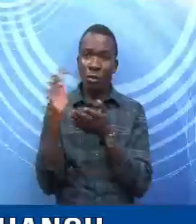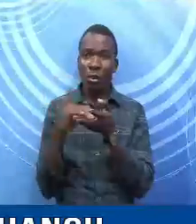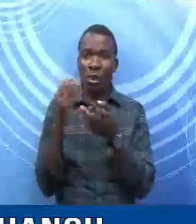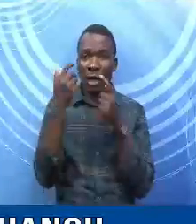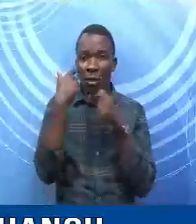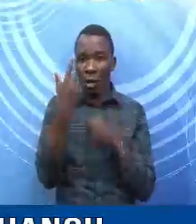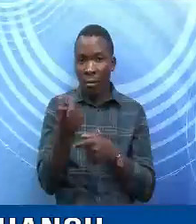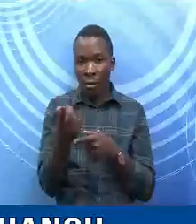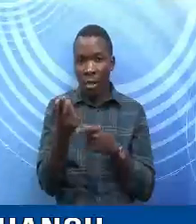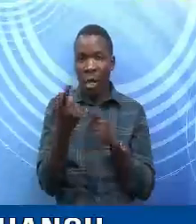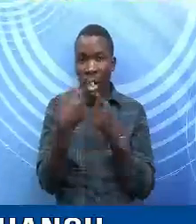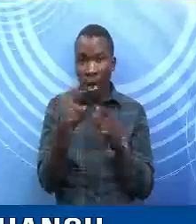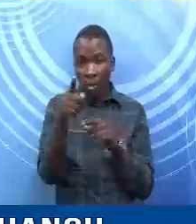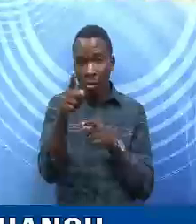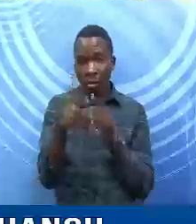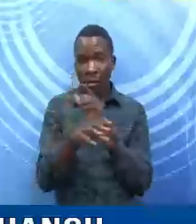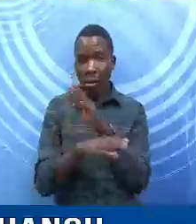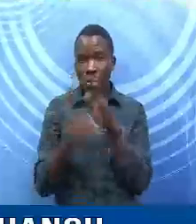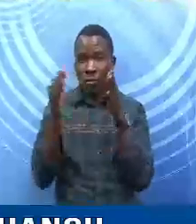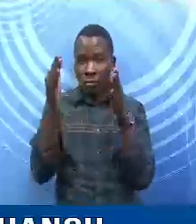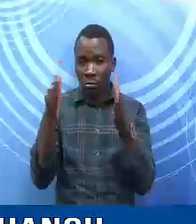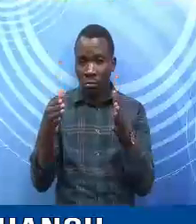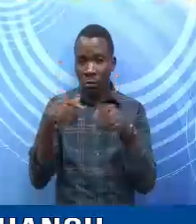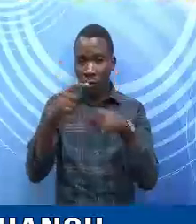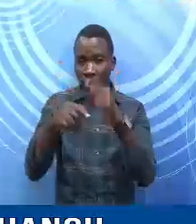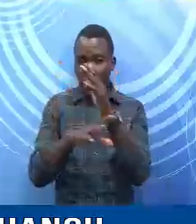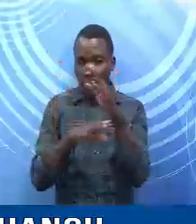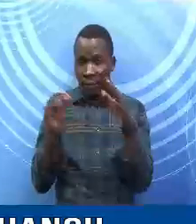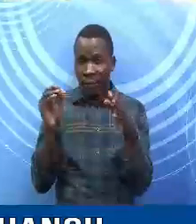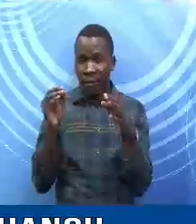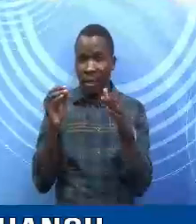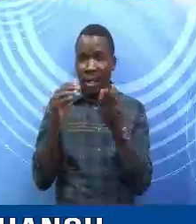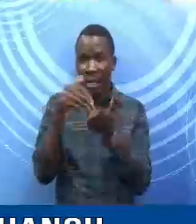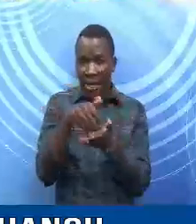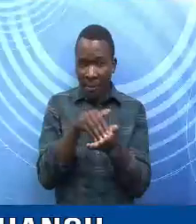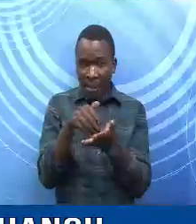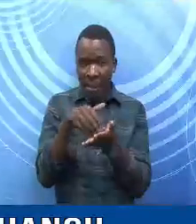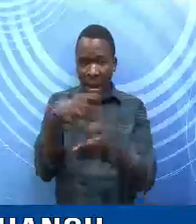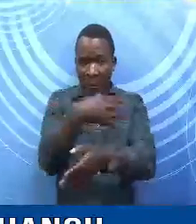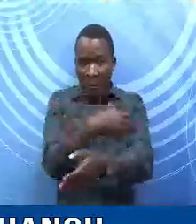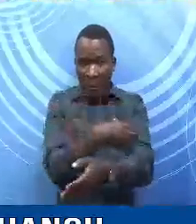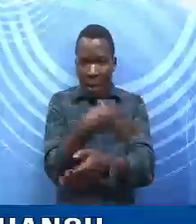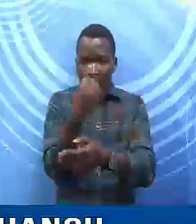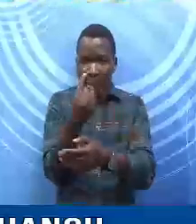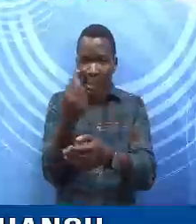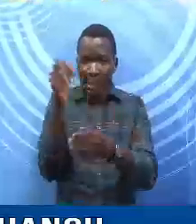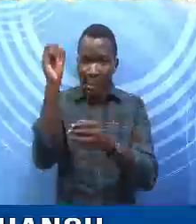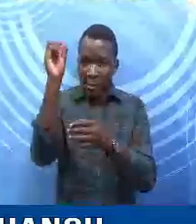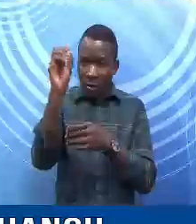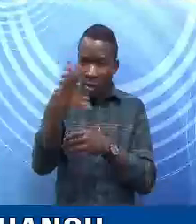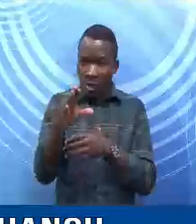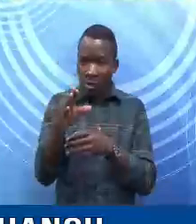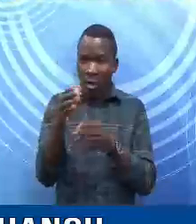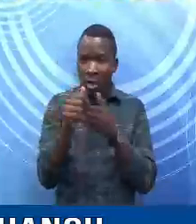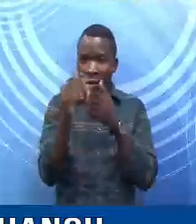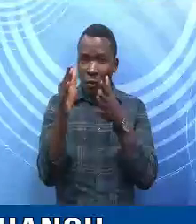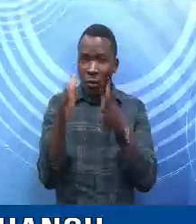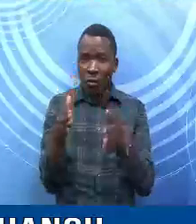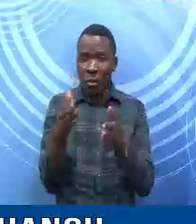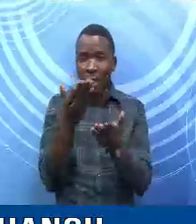abo bajura ari bo biba imbaraga nke ziri guterwa n'ubuyobozi nasaba ko abajura